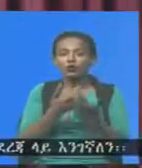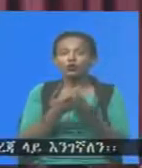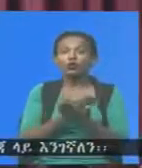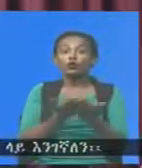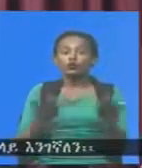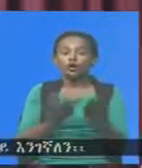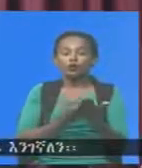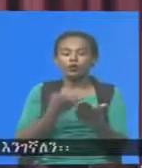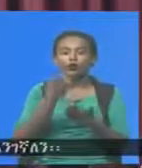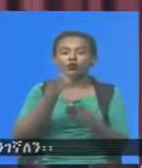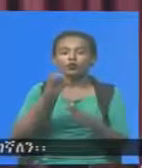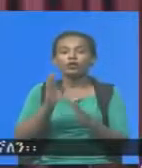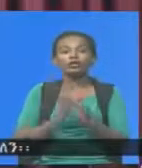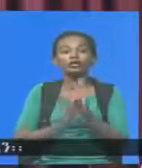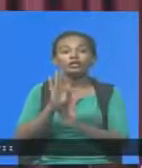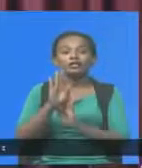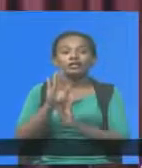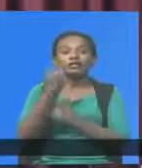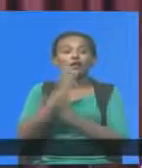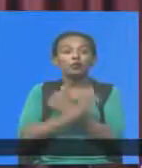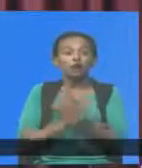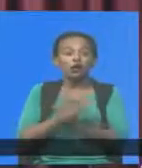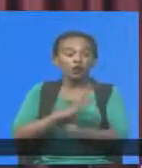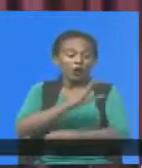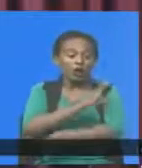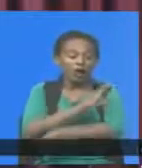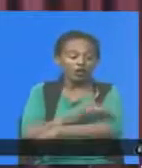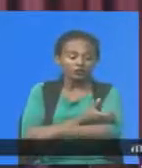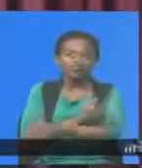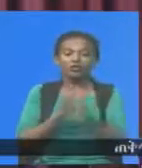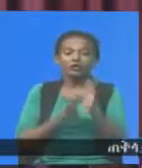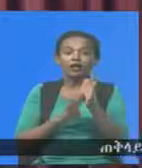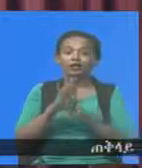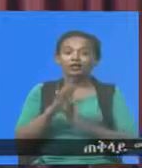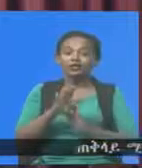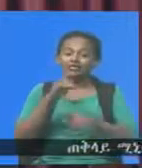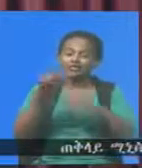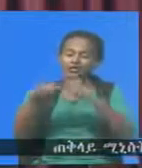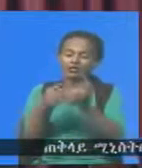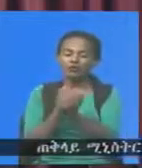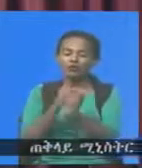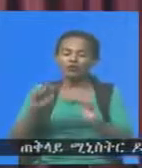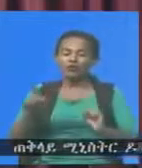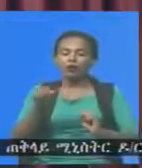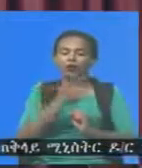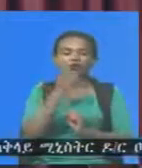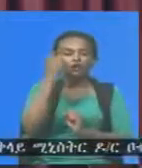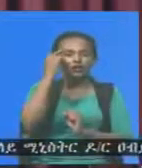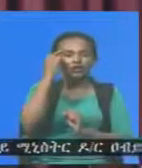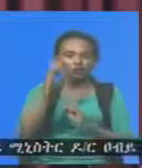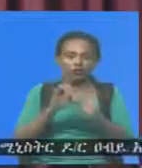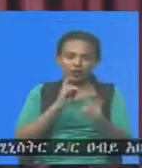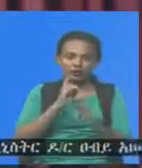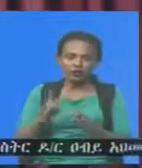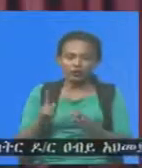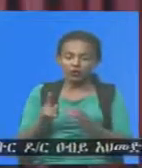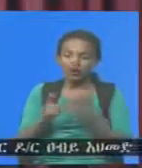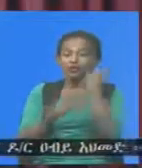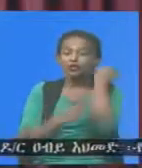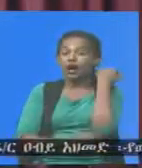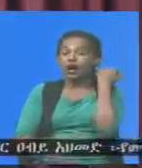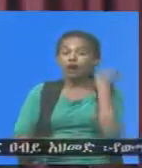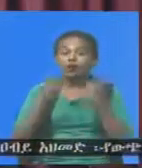በኢኮኖሚ እድገት እና በሀገራዊ አቅም እያደገ ሲሄድ የሚፈታ መሆኑን ታሳቢ ማድረግ ነው። ደሃ ጎረቤት